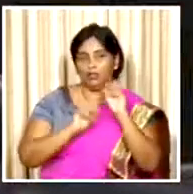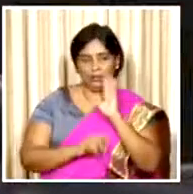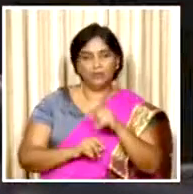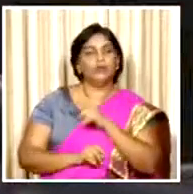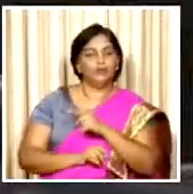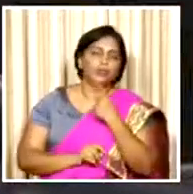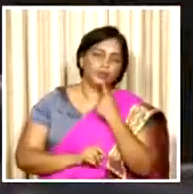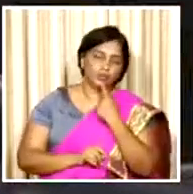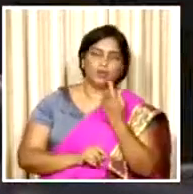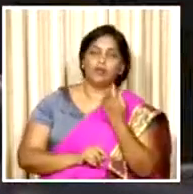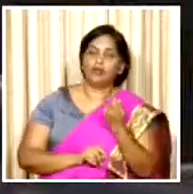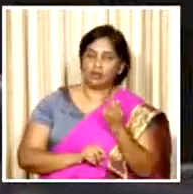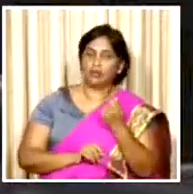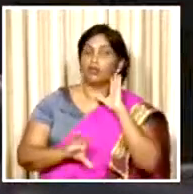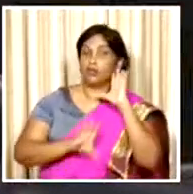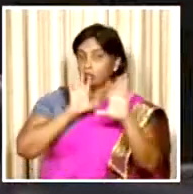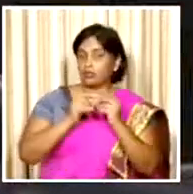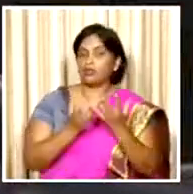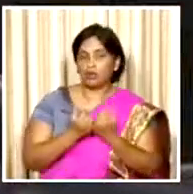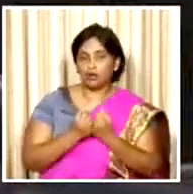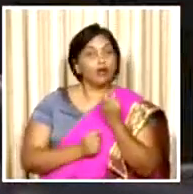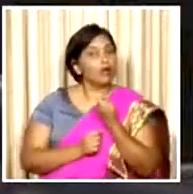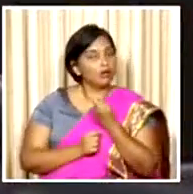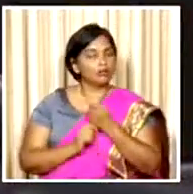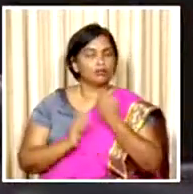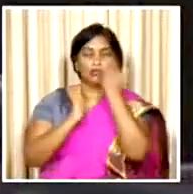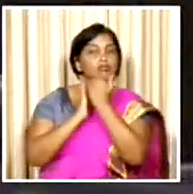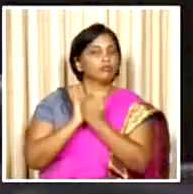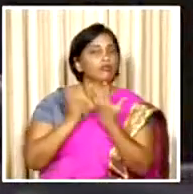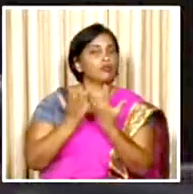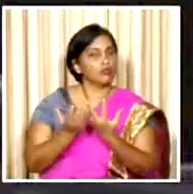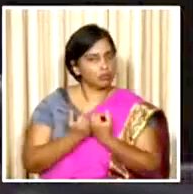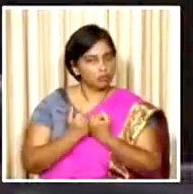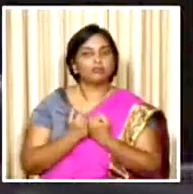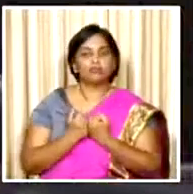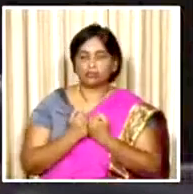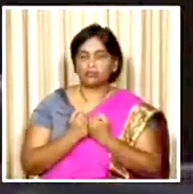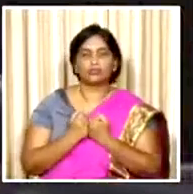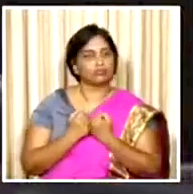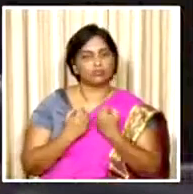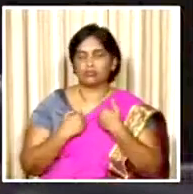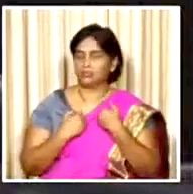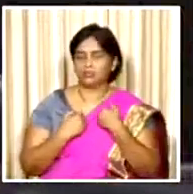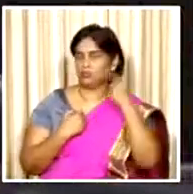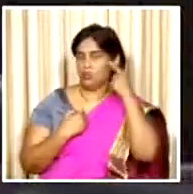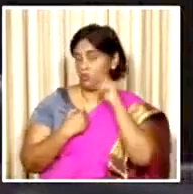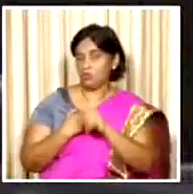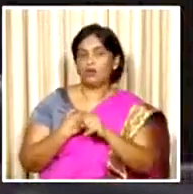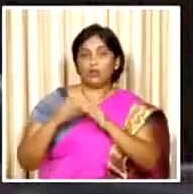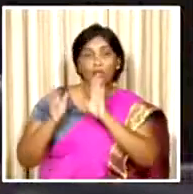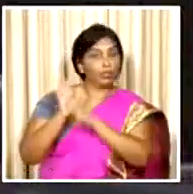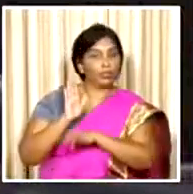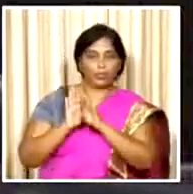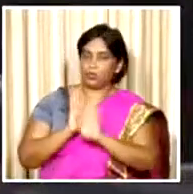ඔව්, ආර්ථිකයට දත්ත අවශ්‍යයි, ආර්ථිකයට නිර්ණායක අවශ්‍යයි. ඒක ගැන අපි ඒවා